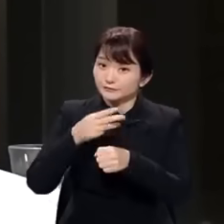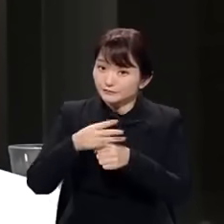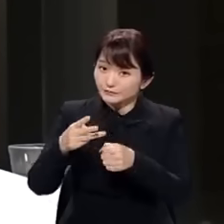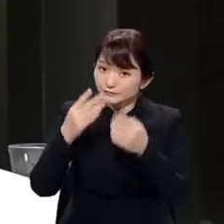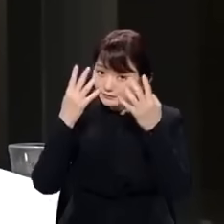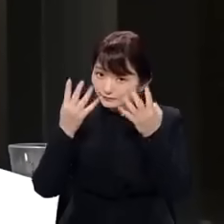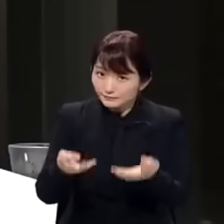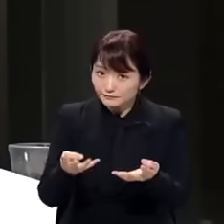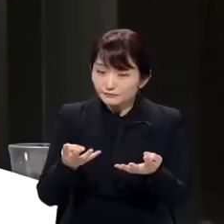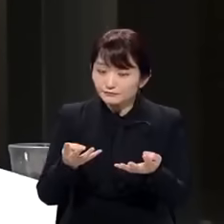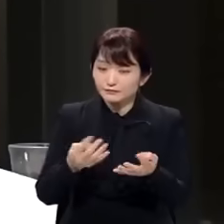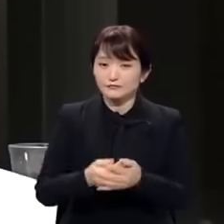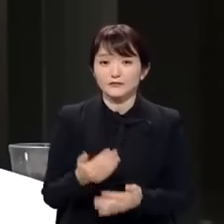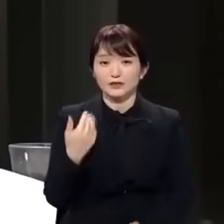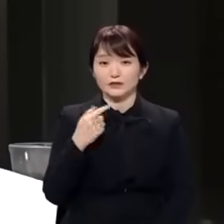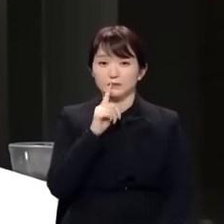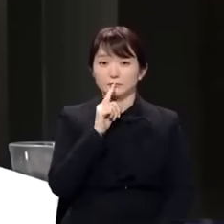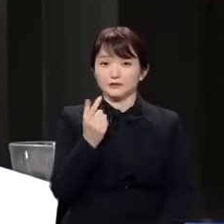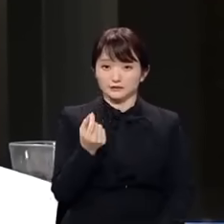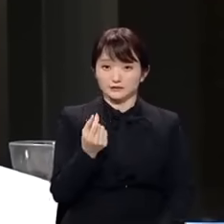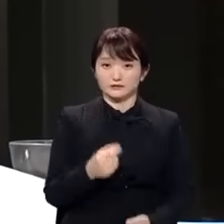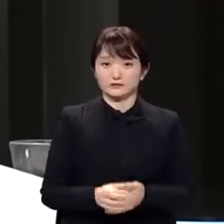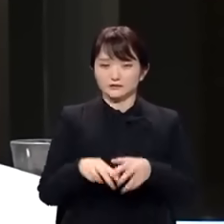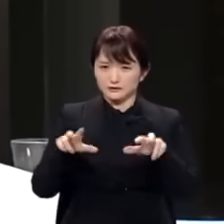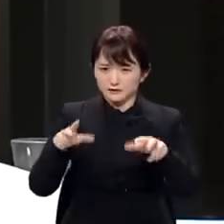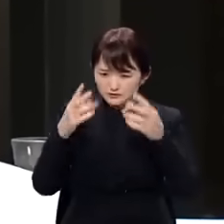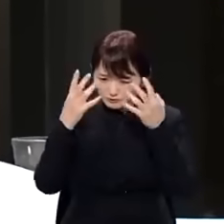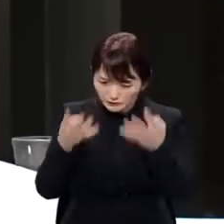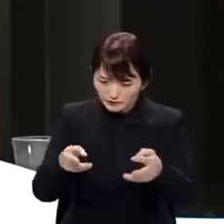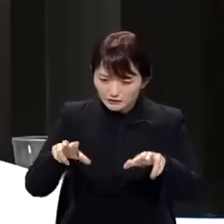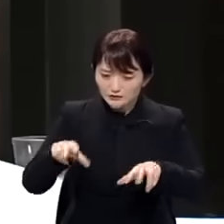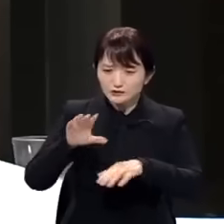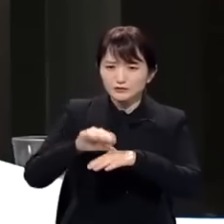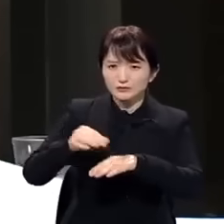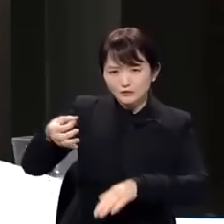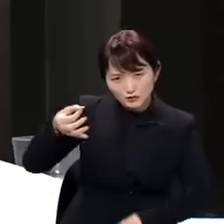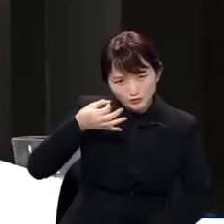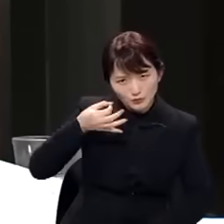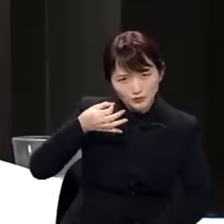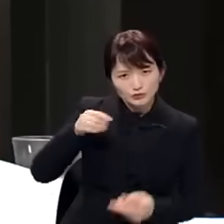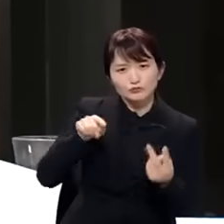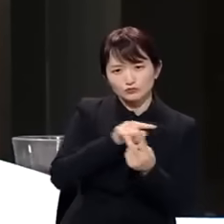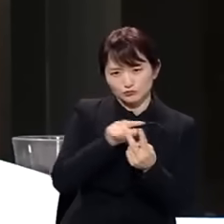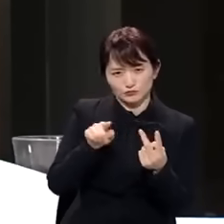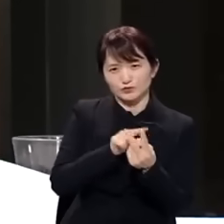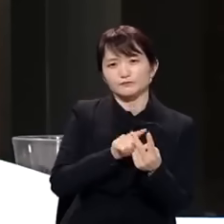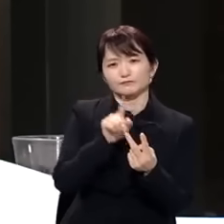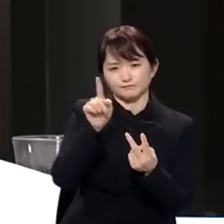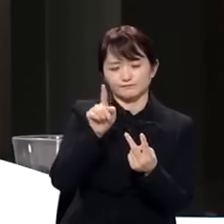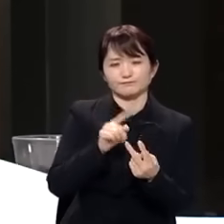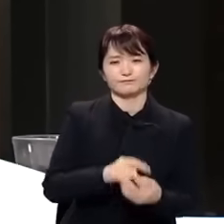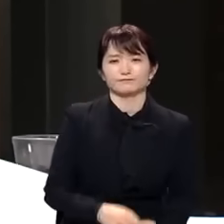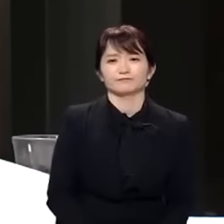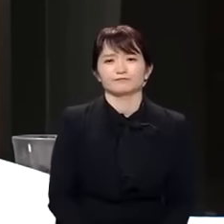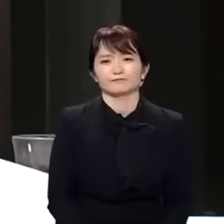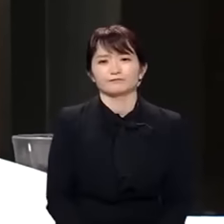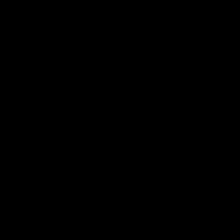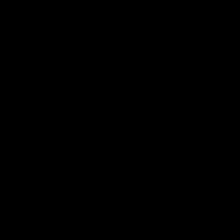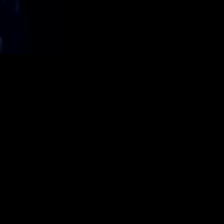나오거나 아까 변호사님 말씀하신 것처럼 지금 나와서이 방송을 보고 있거나 둘 중에